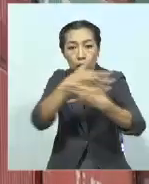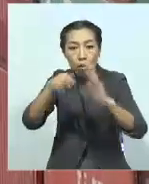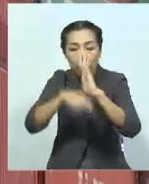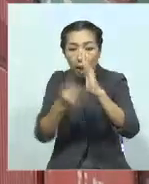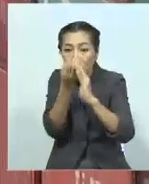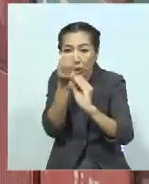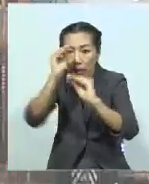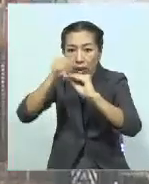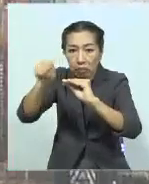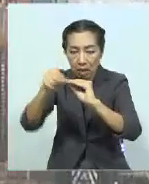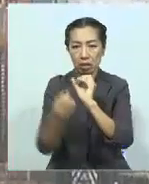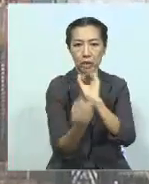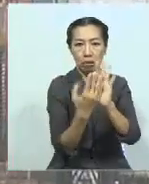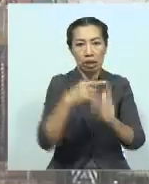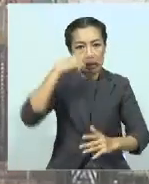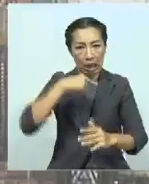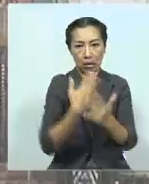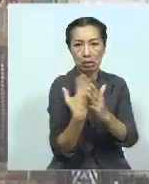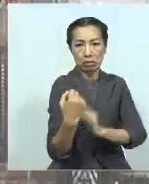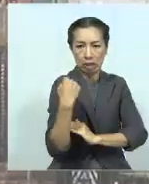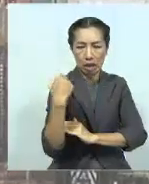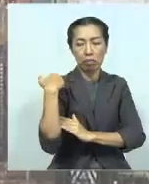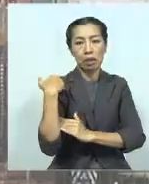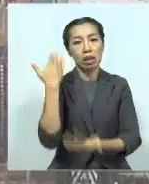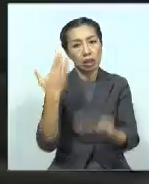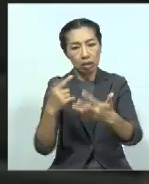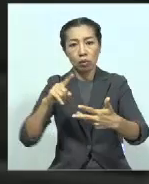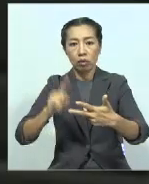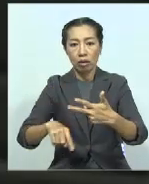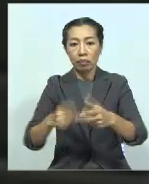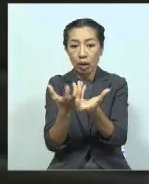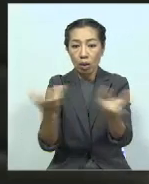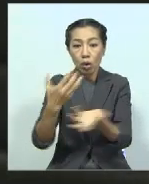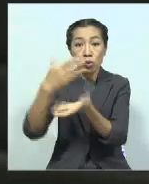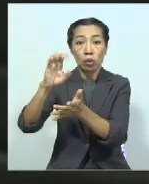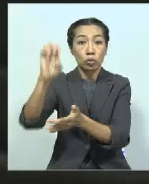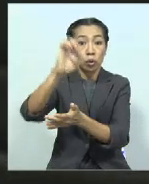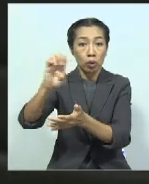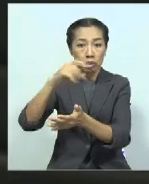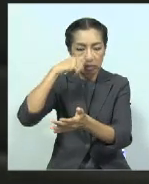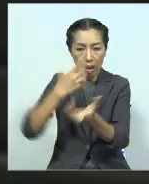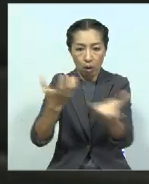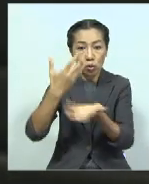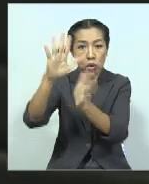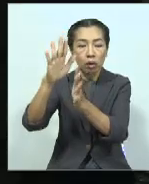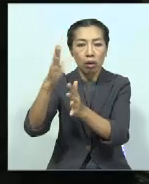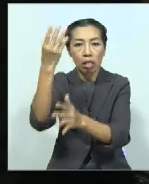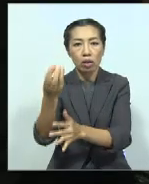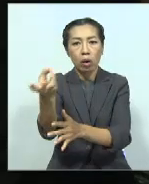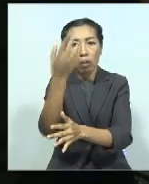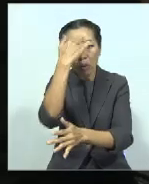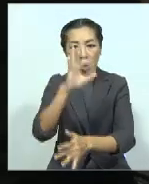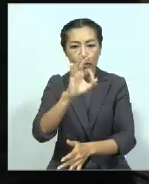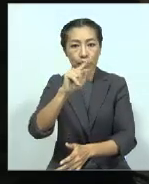ที่อาจส่งผลให้เงินบาทแข็งค่าขึ้นและการที่ไทยส่งออกไปสหภาพยุโรปลดลงเนื่องจากในปีนี้ข้อตกลง